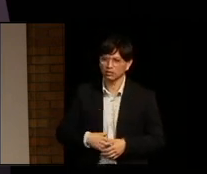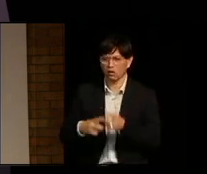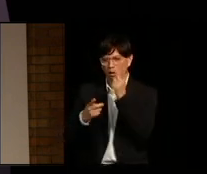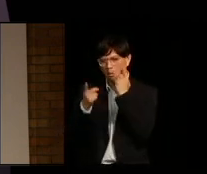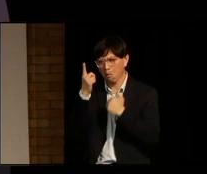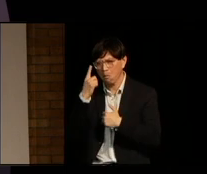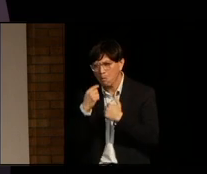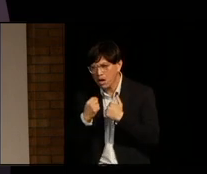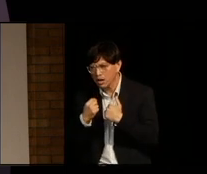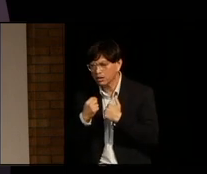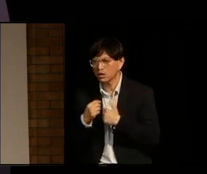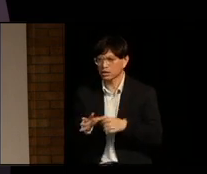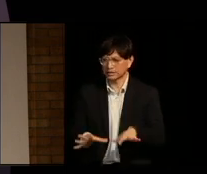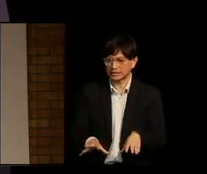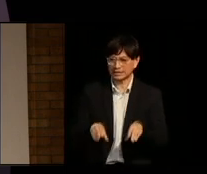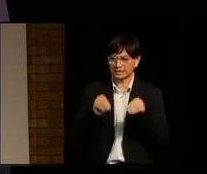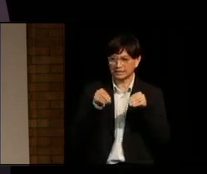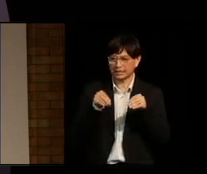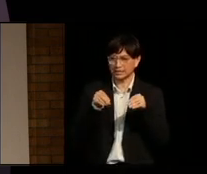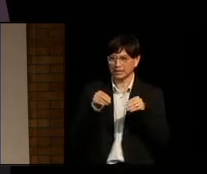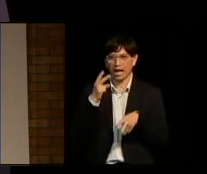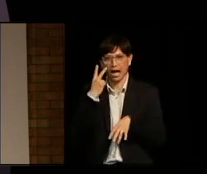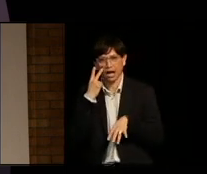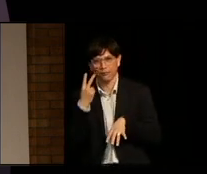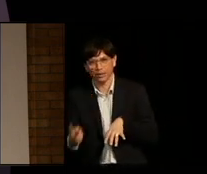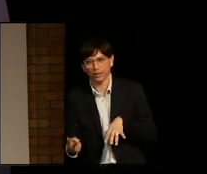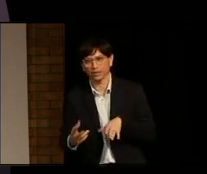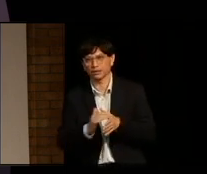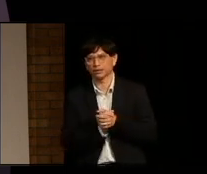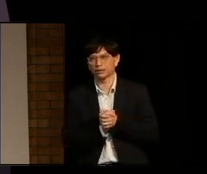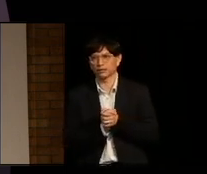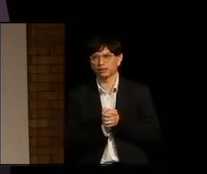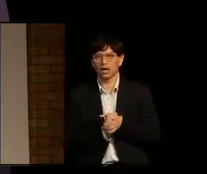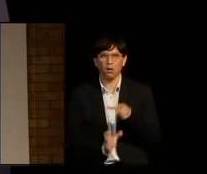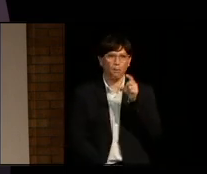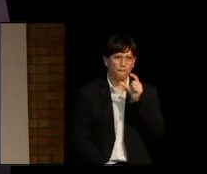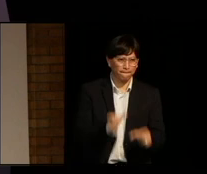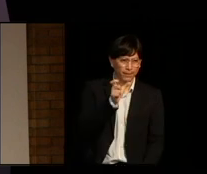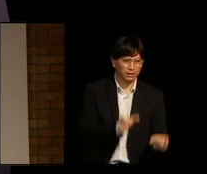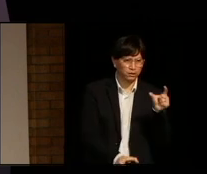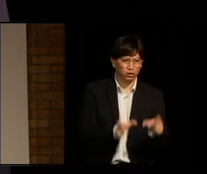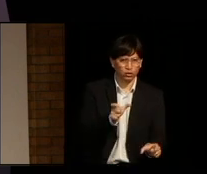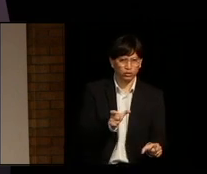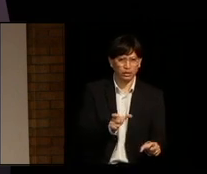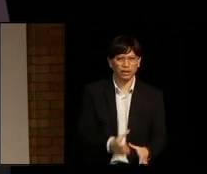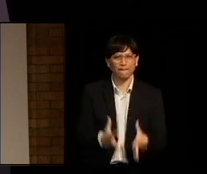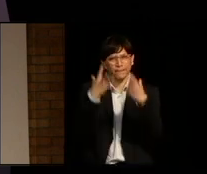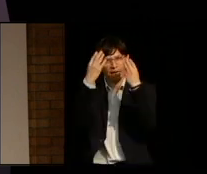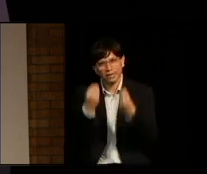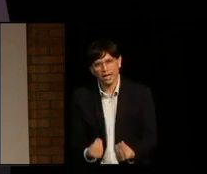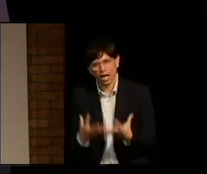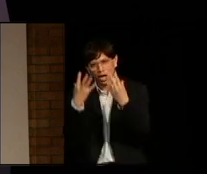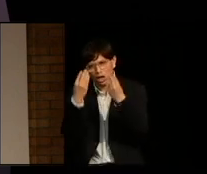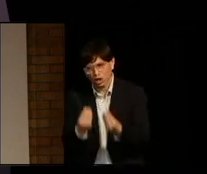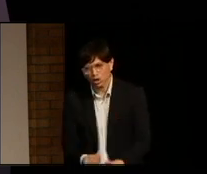Eh si cominciassero a vedere eh persone che per tanto tempo Si sono